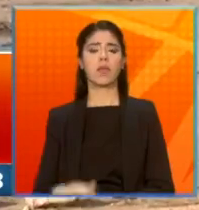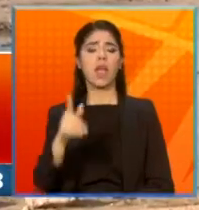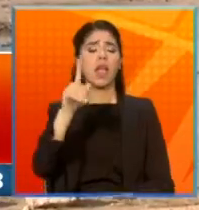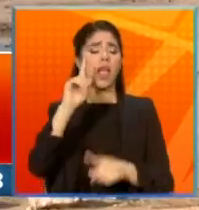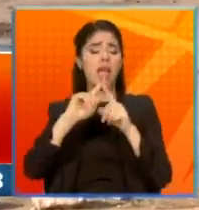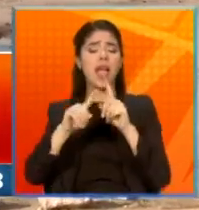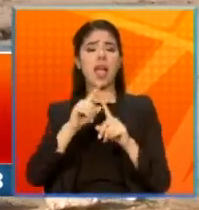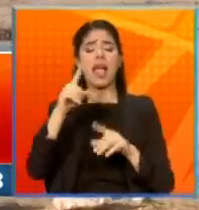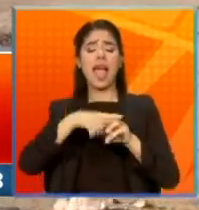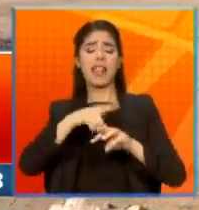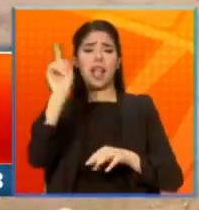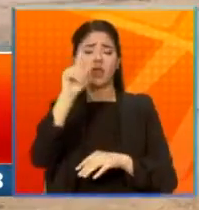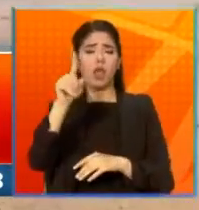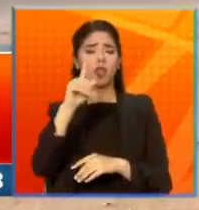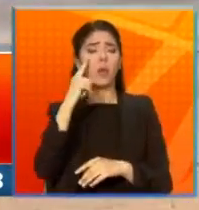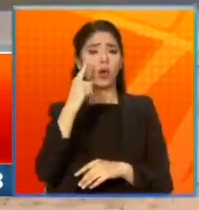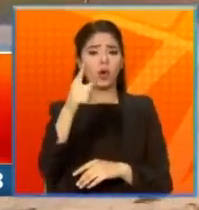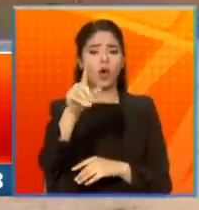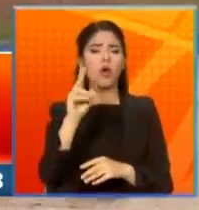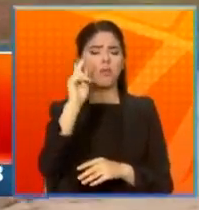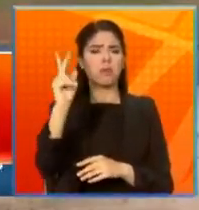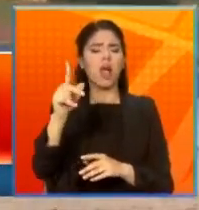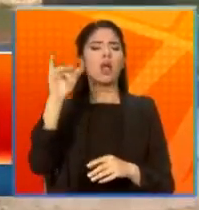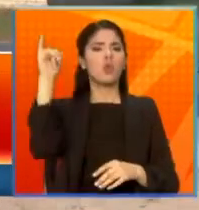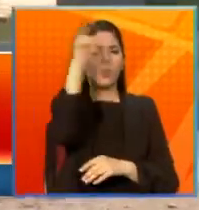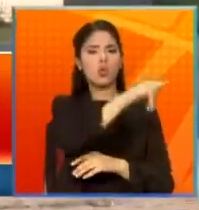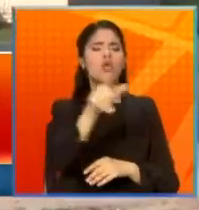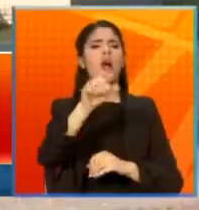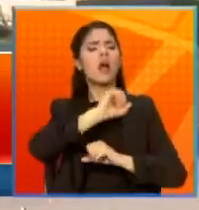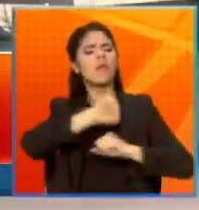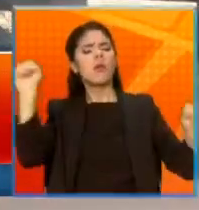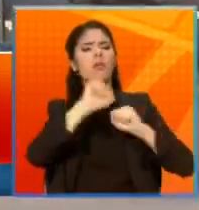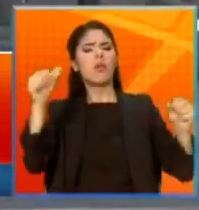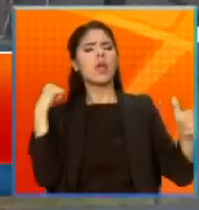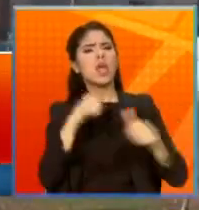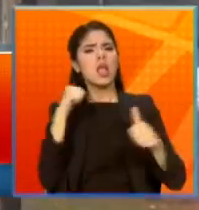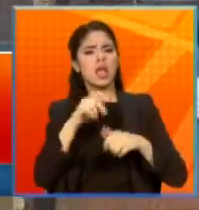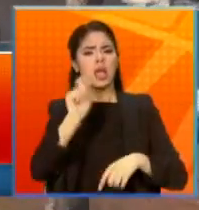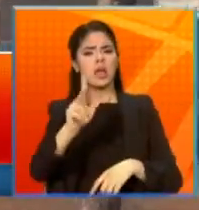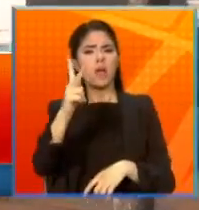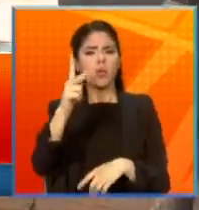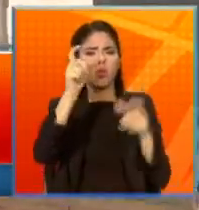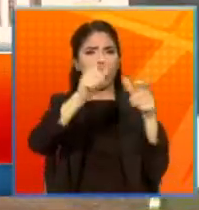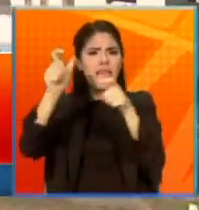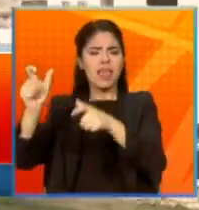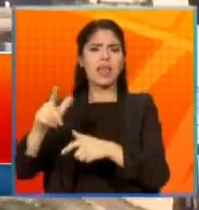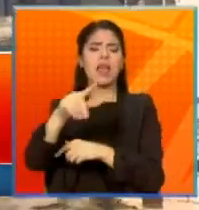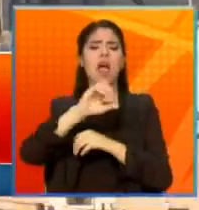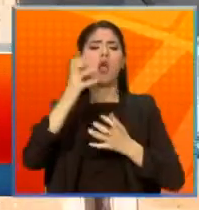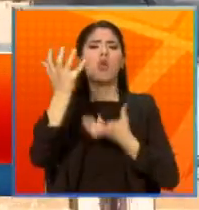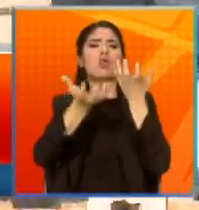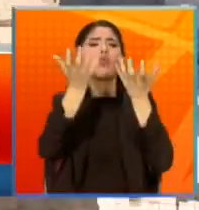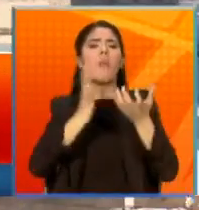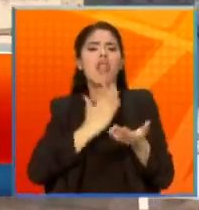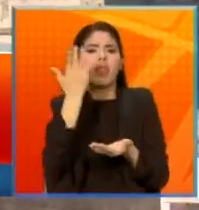Rejim güçlerine ait bir uçak az önce Mazlum Ağa ardı ardına atışlar yaptı, görüyorsunuz. Üç ayrı noktadan şu anda